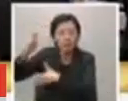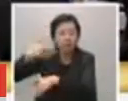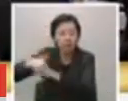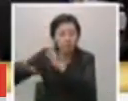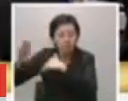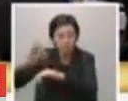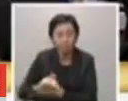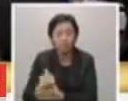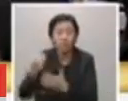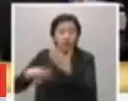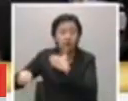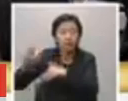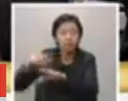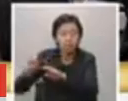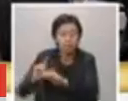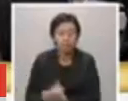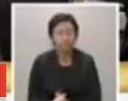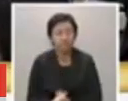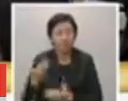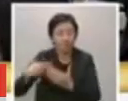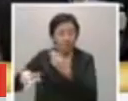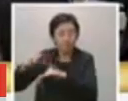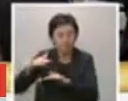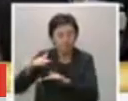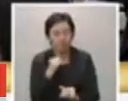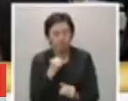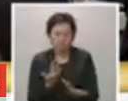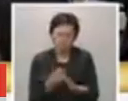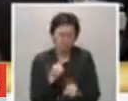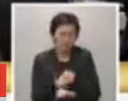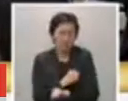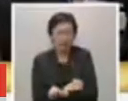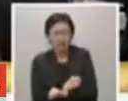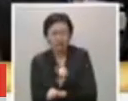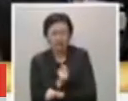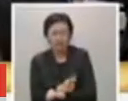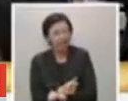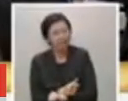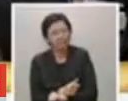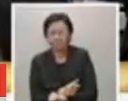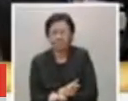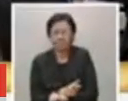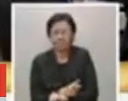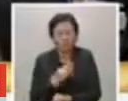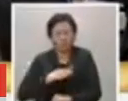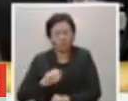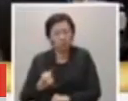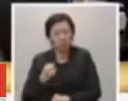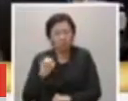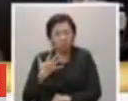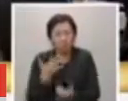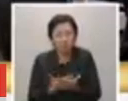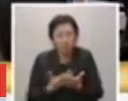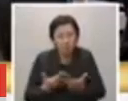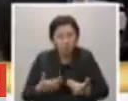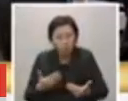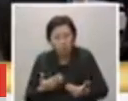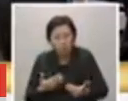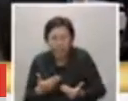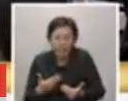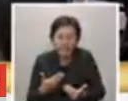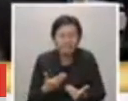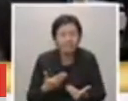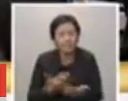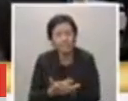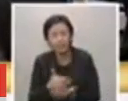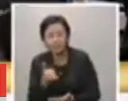ราะอัตราการจ้างงานของเรามันต่ำลงมันไม่มีความมั่นคงในรายได้เหตุ